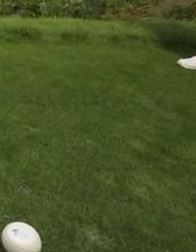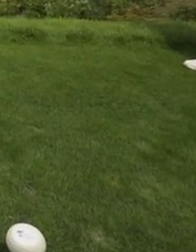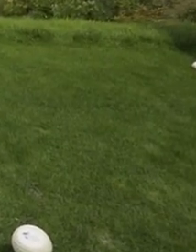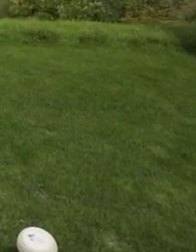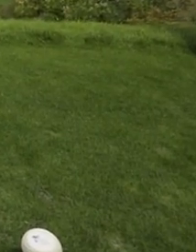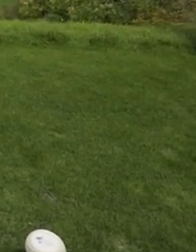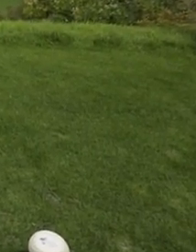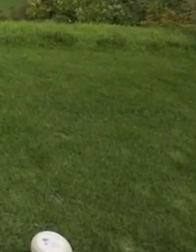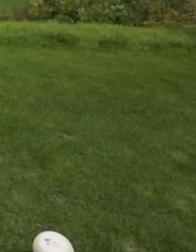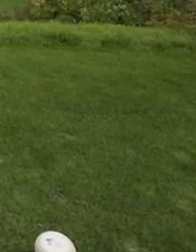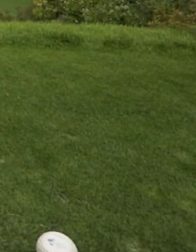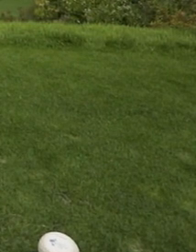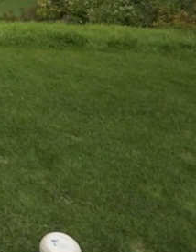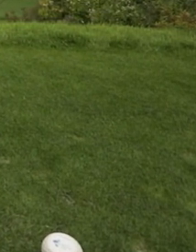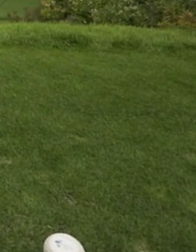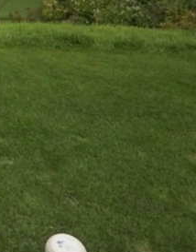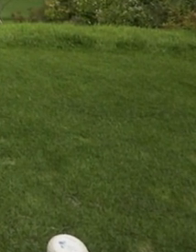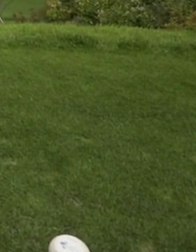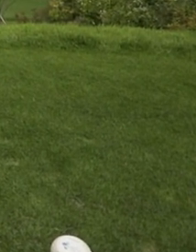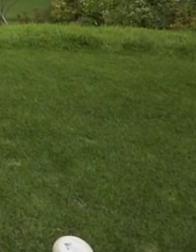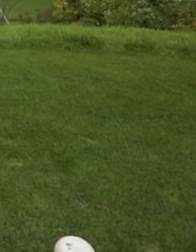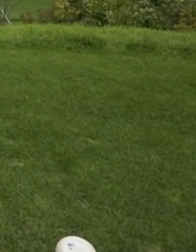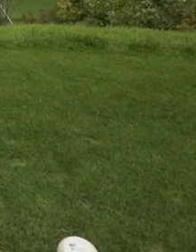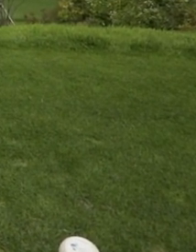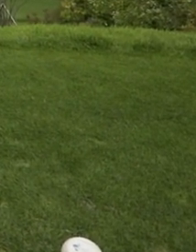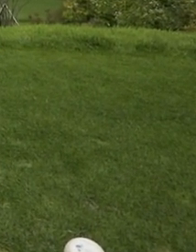스트레스 다 왔어. 화이팅! 하나, 둘, 셋!